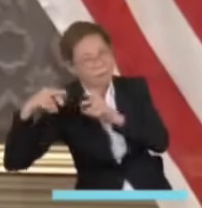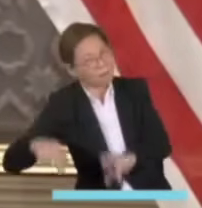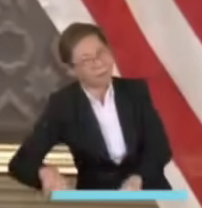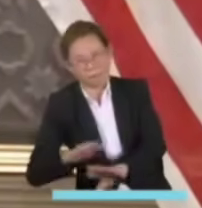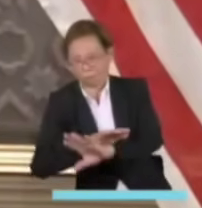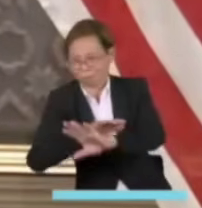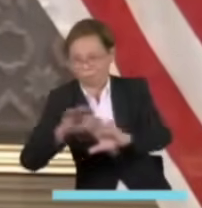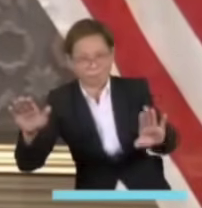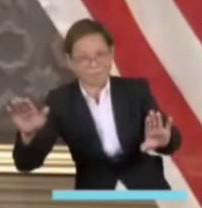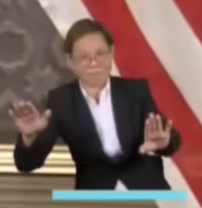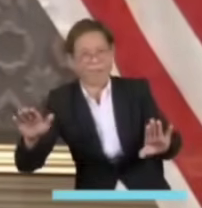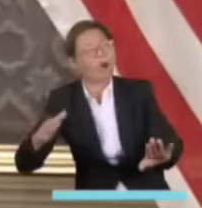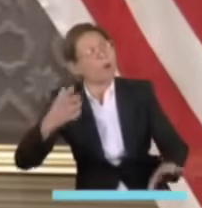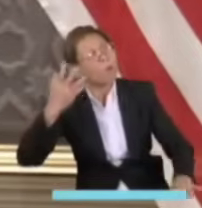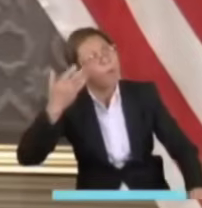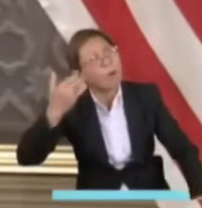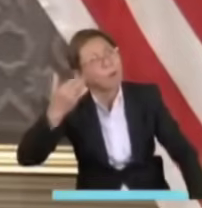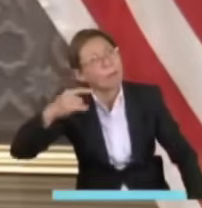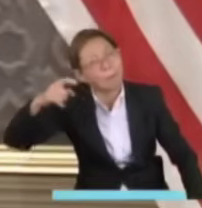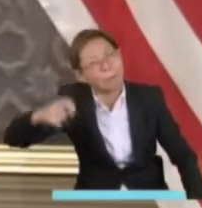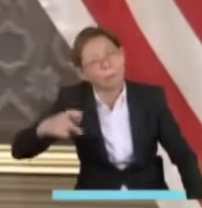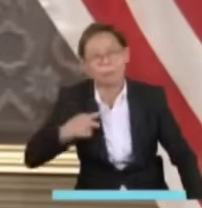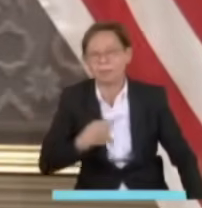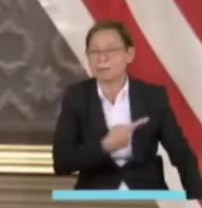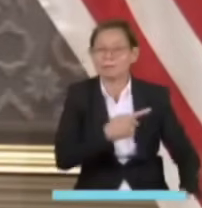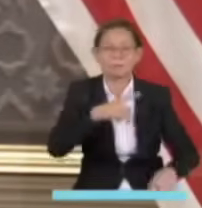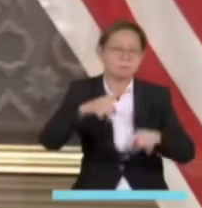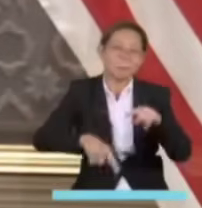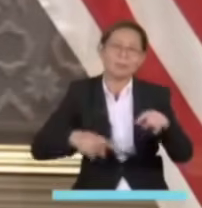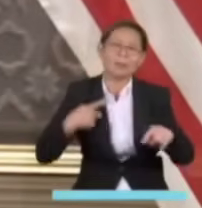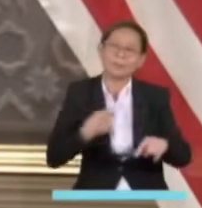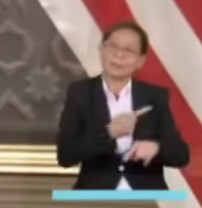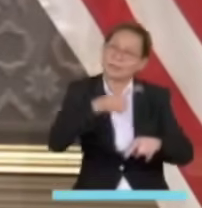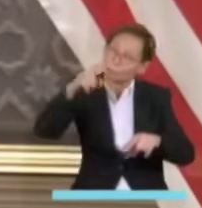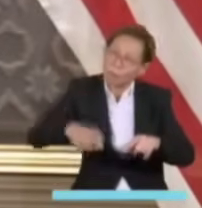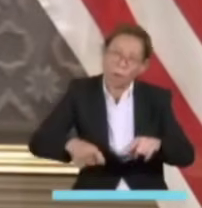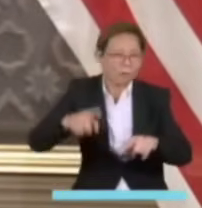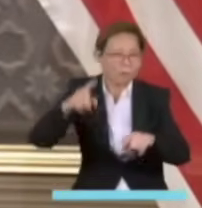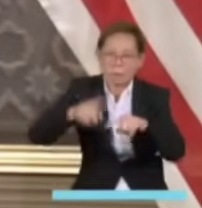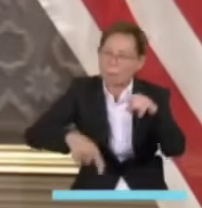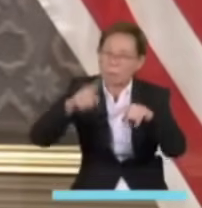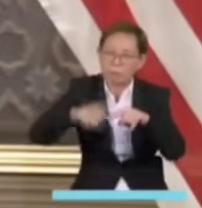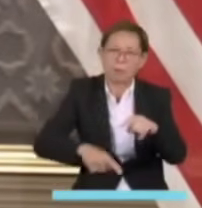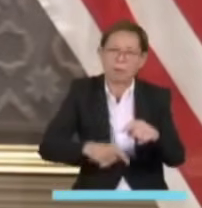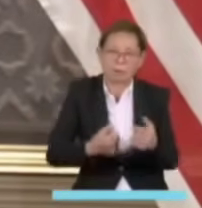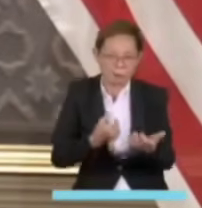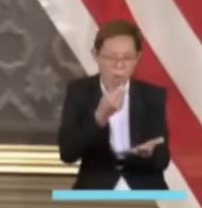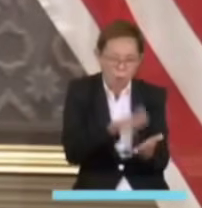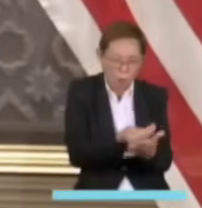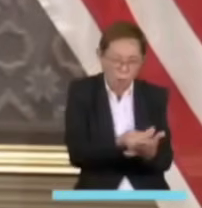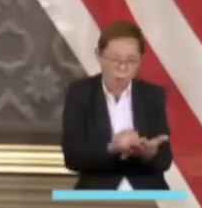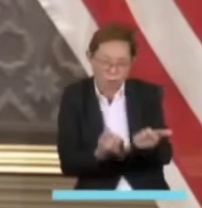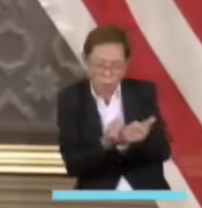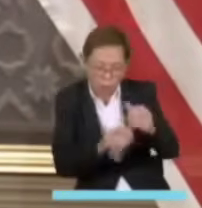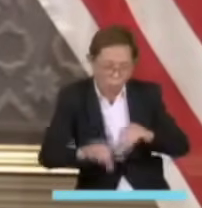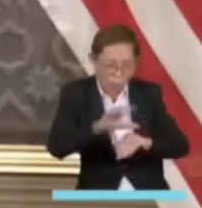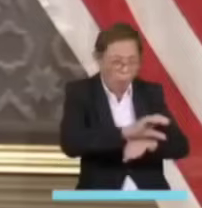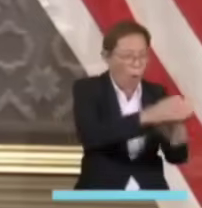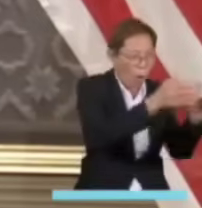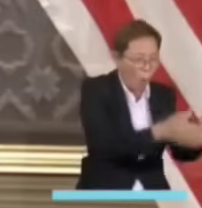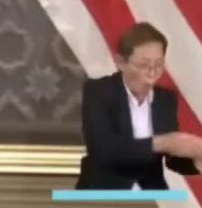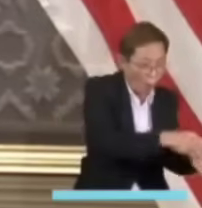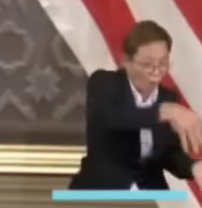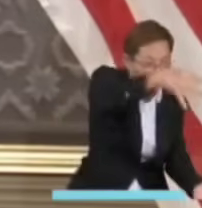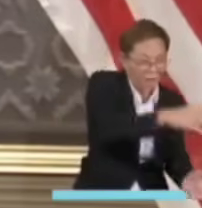ditanya mengapa perlu, kerana kita tidak mampu beri subsidi kepada golongan maha kaya dan warga